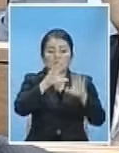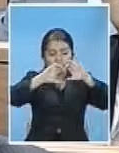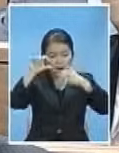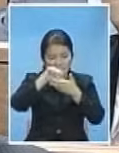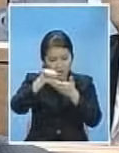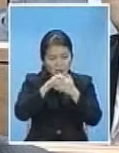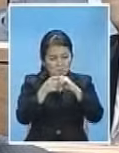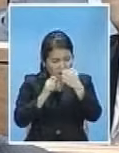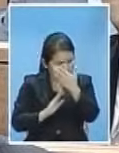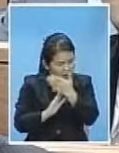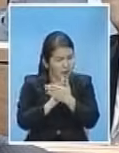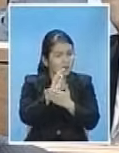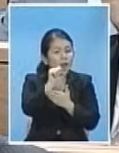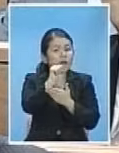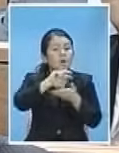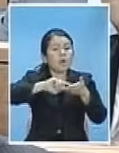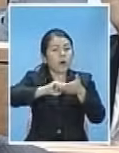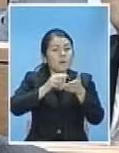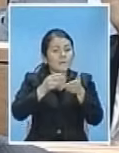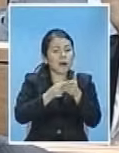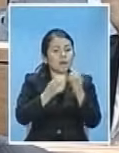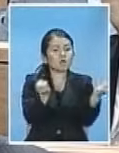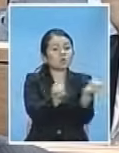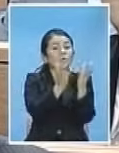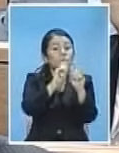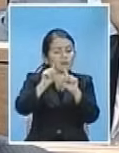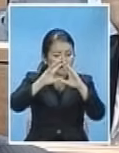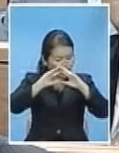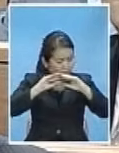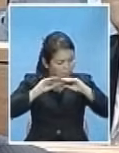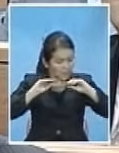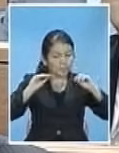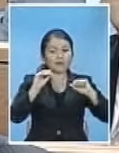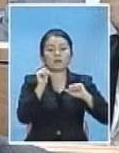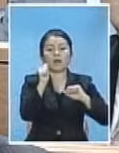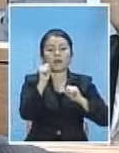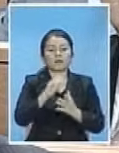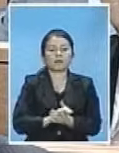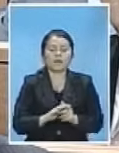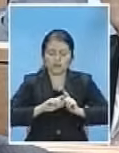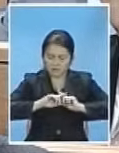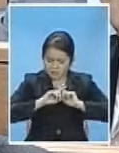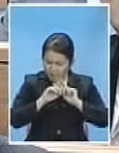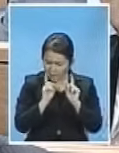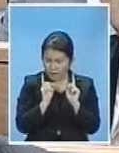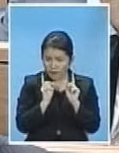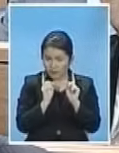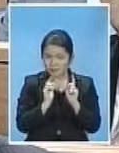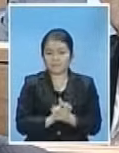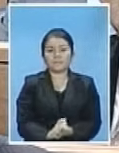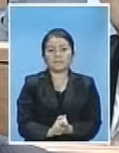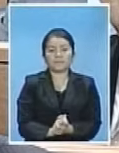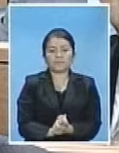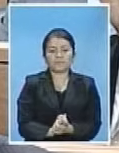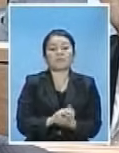ดความรุนแรงลงมาแต่ผมกราบเรียนท่านประธานว่านโ